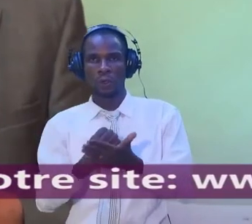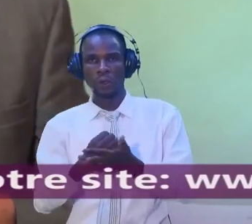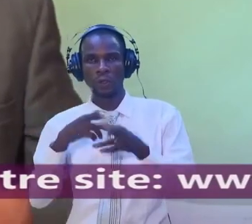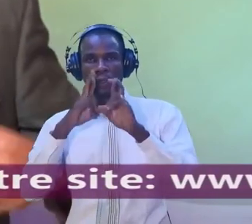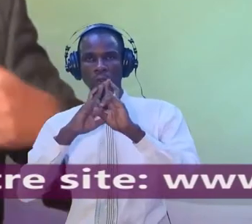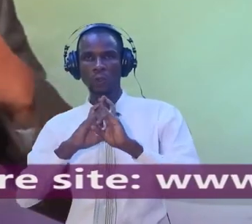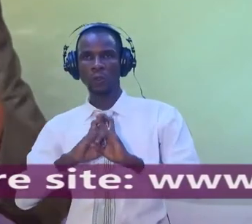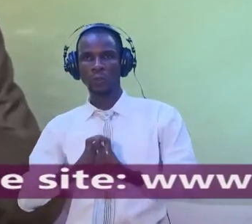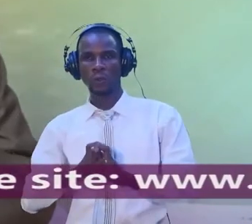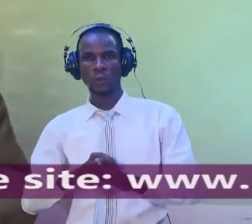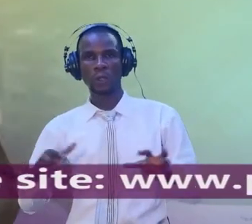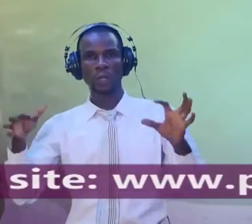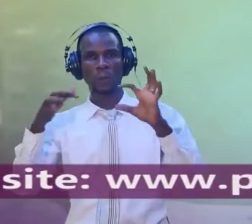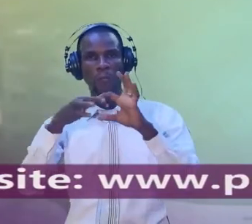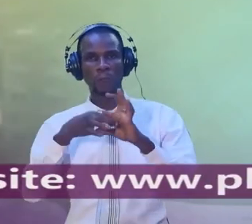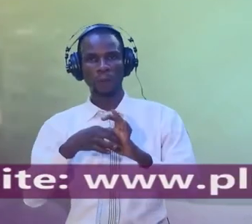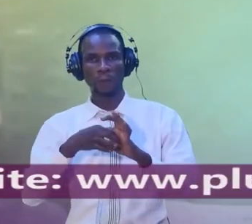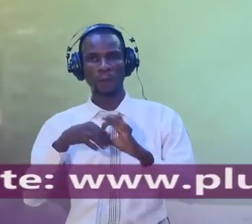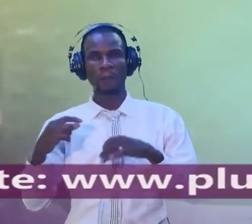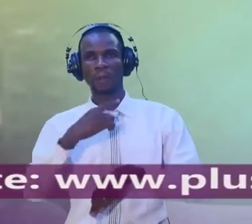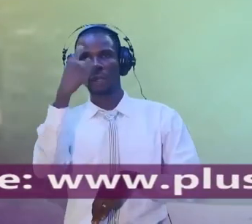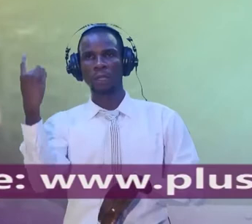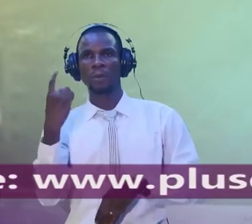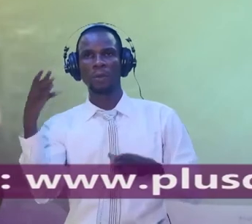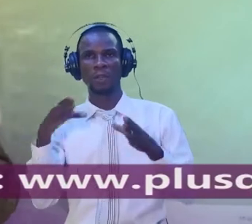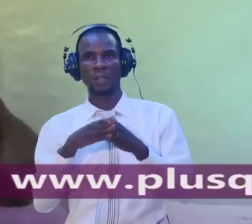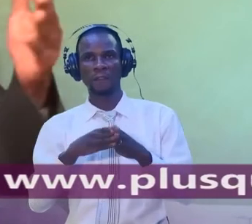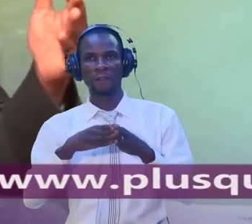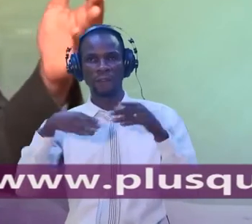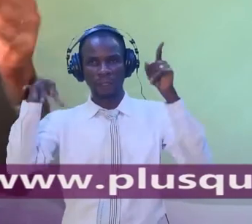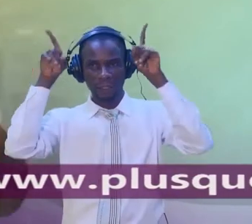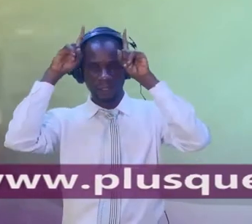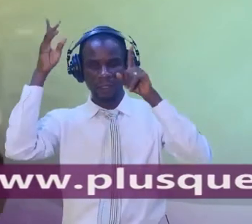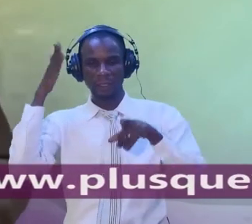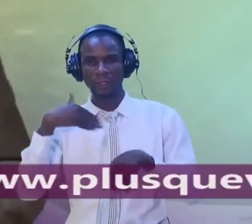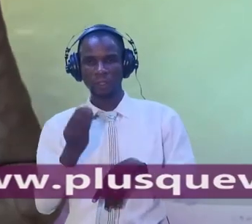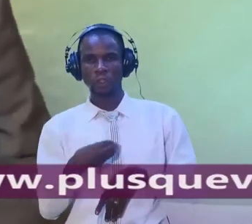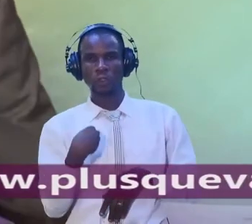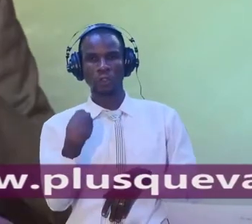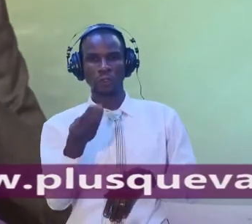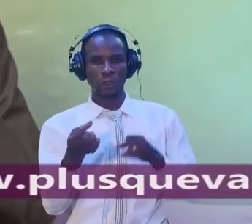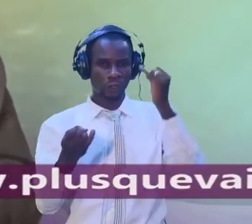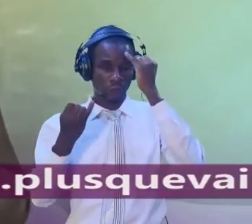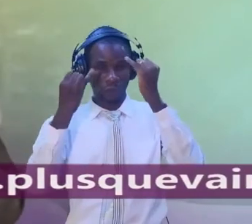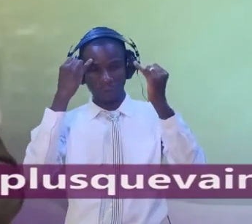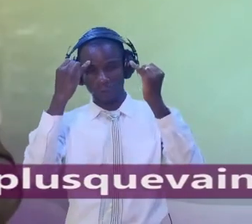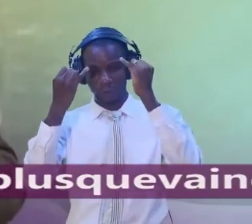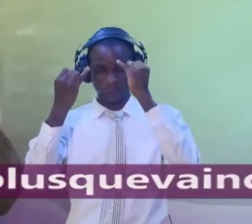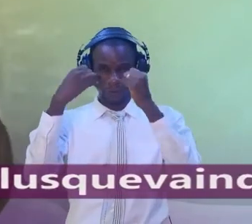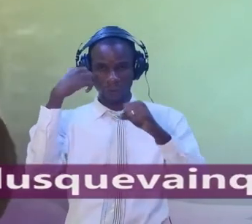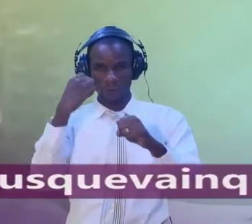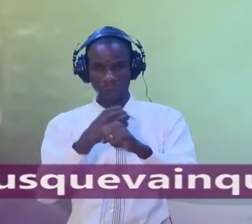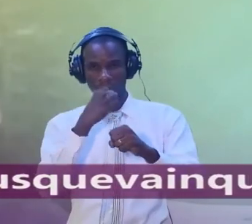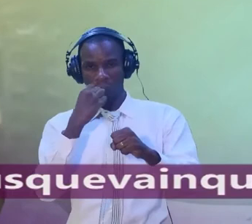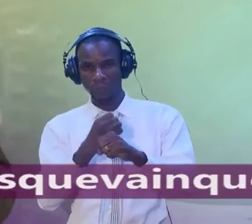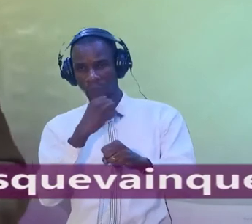Ulozi na uchawi yanakuwa kama kitu ya kawaida ambayo inaingiza watu katika ulimwengu wa giza.